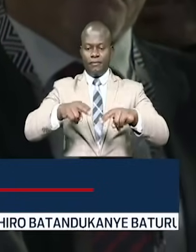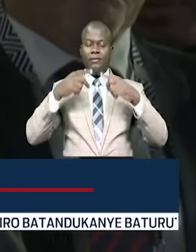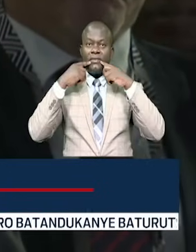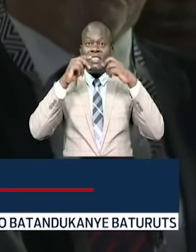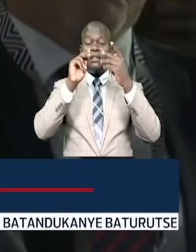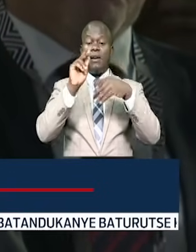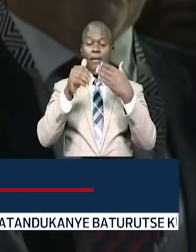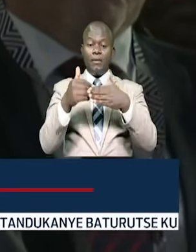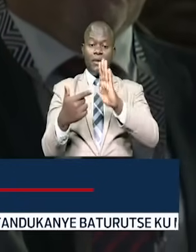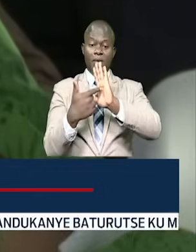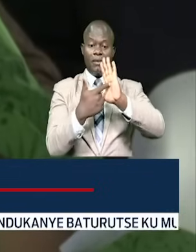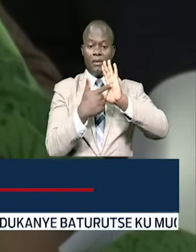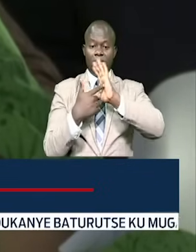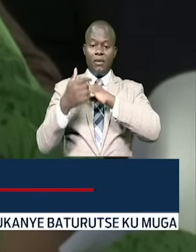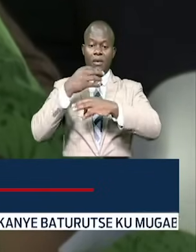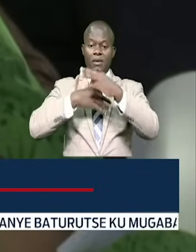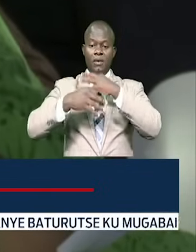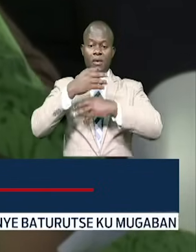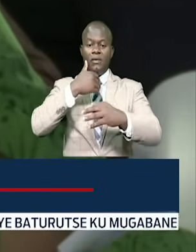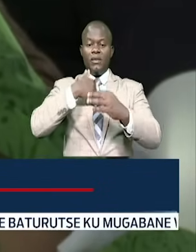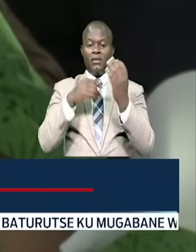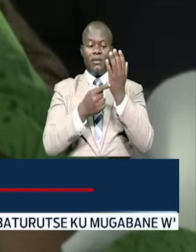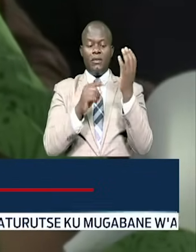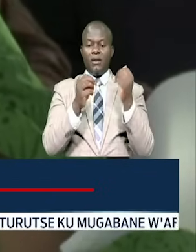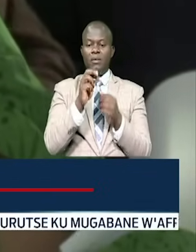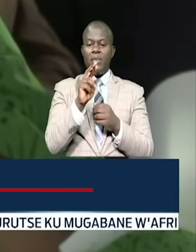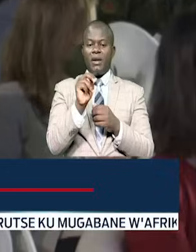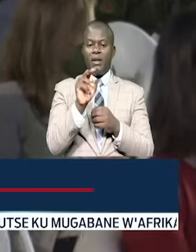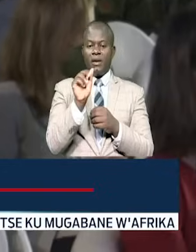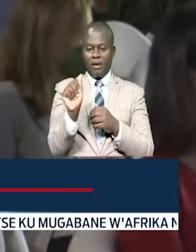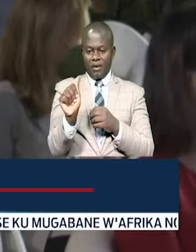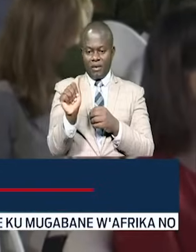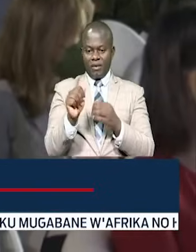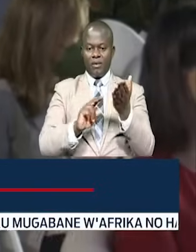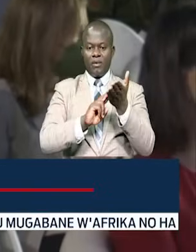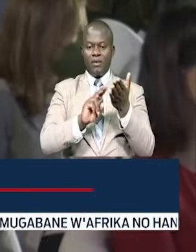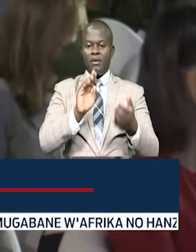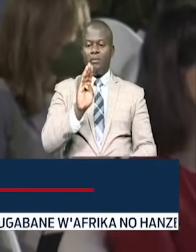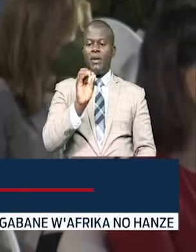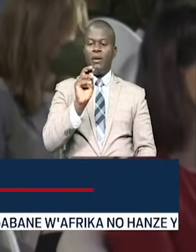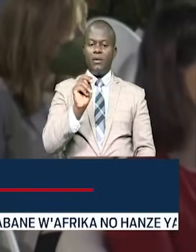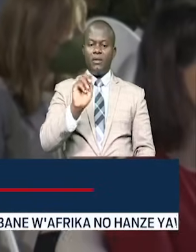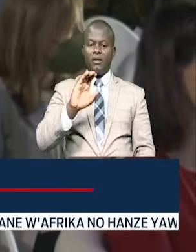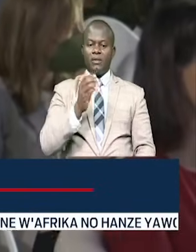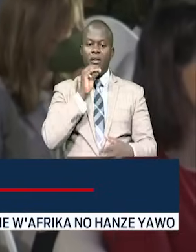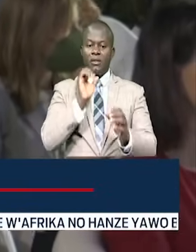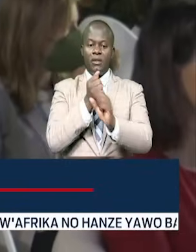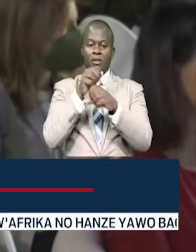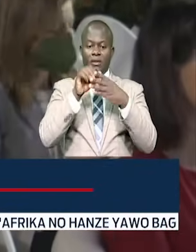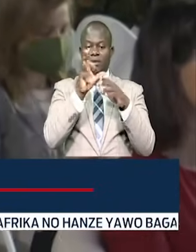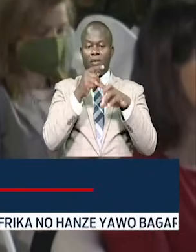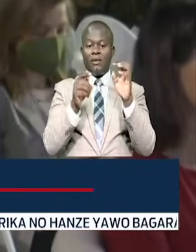hari abagaragazaga ko uruganda rufite ikoranabuhanga rya mRNA rikoreshwa na BioNTech ritashoboka muri Afurika ariko